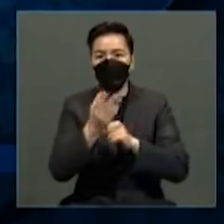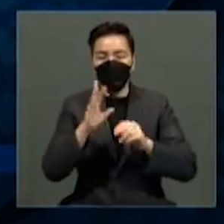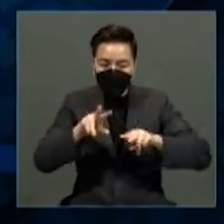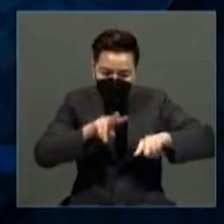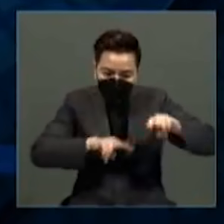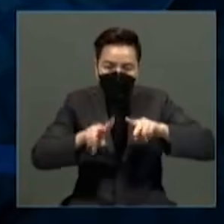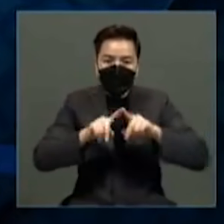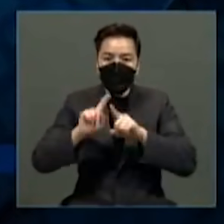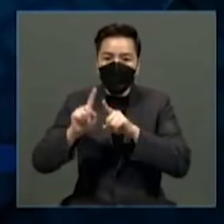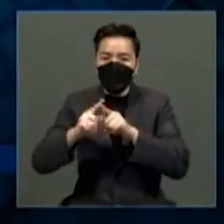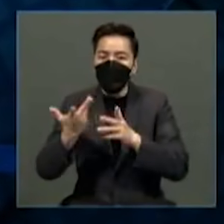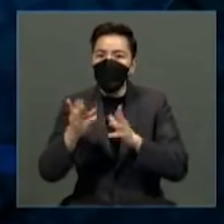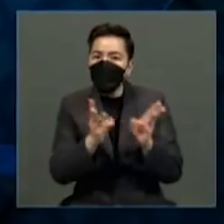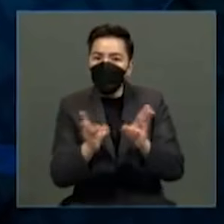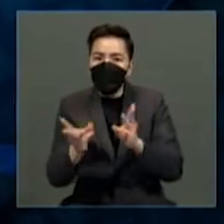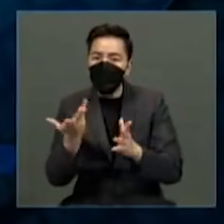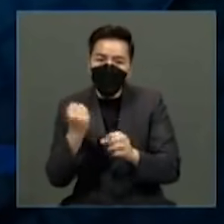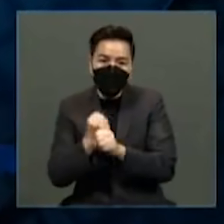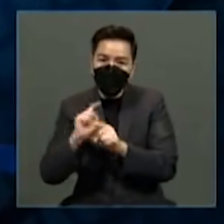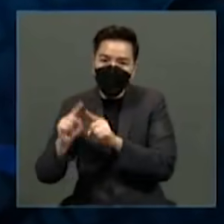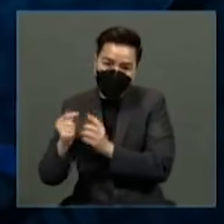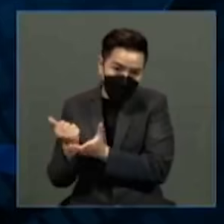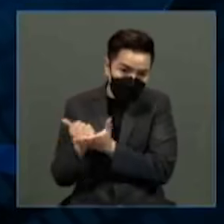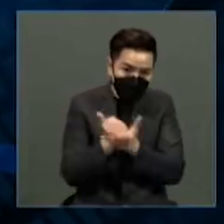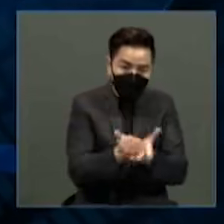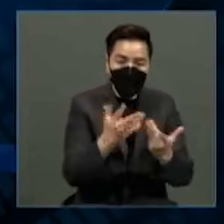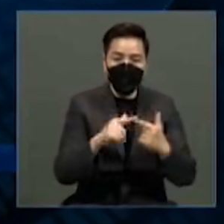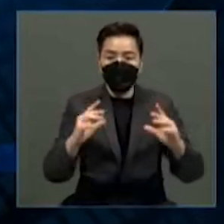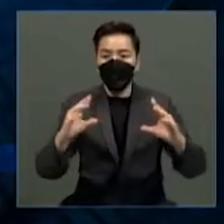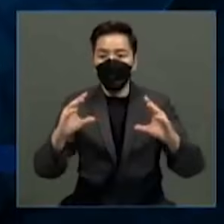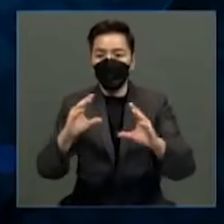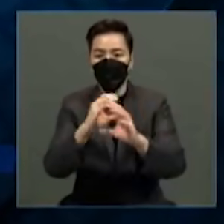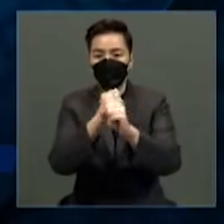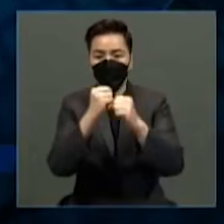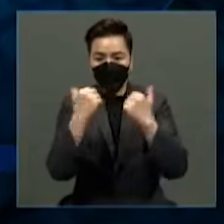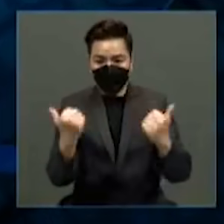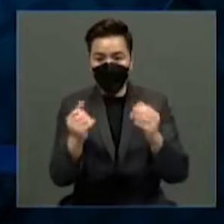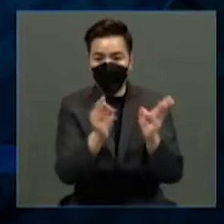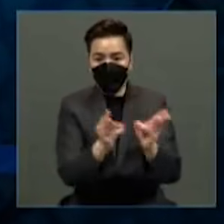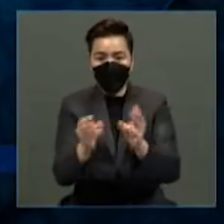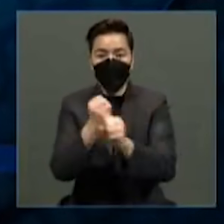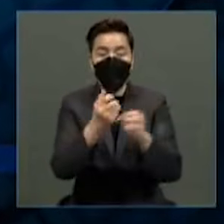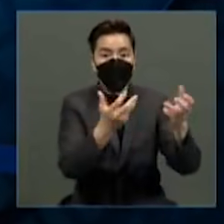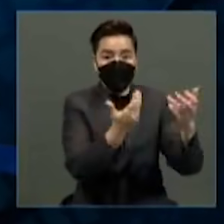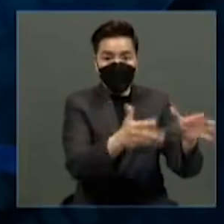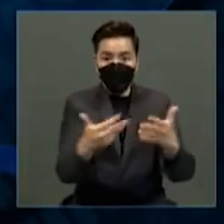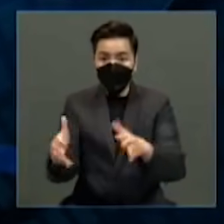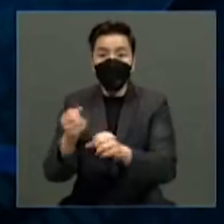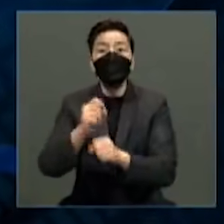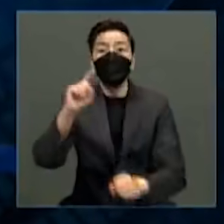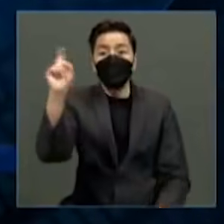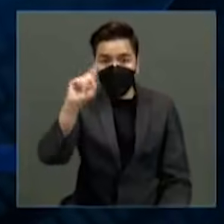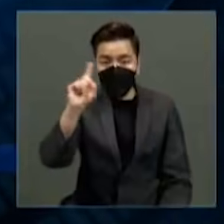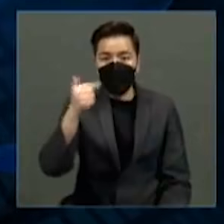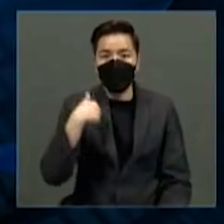องได้มีการสนับสนุนมาตรการการดำเนินการนะครับมันโดยสรุปก็คือในมาตรการที่ดำเนินการไปแล้วก็ประกอบด้วยม